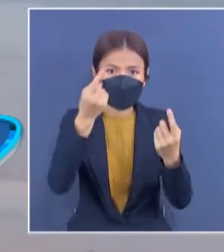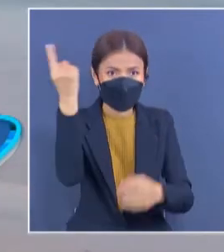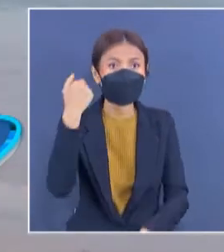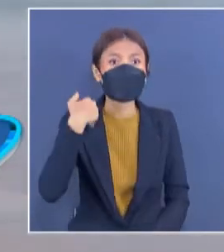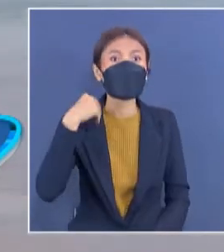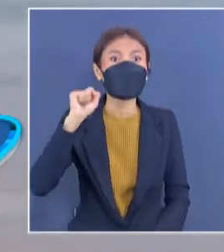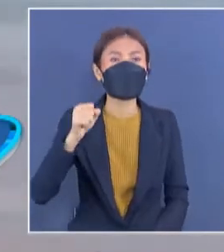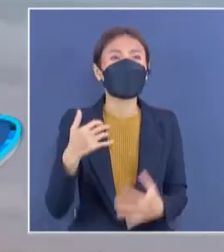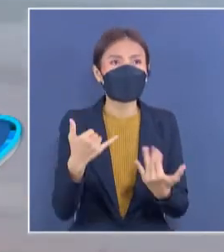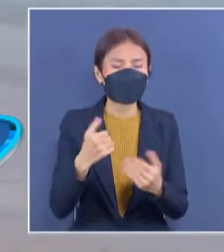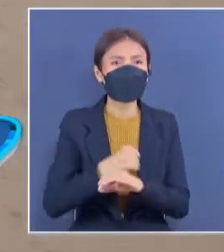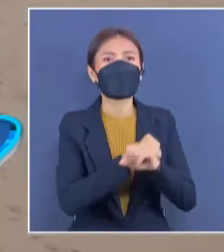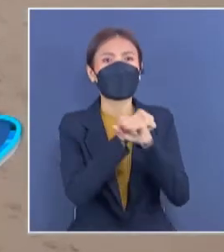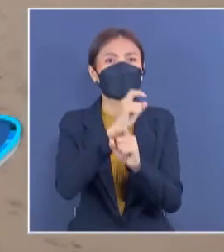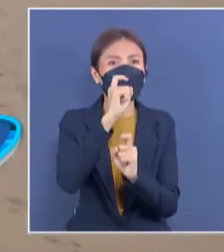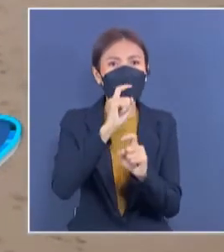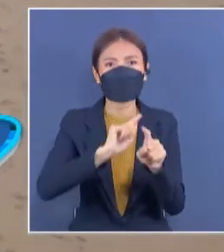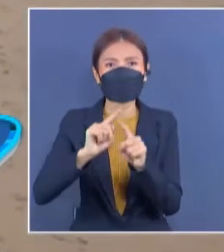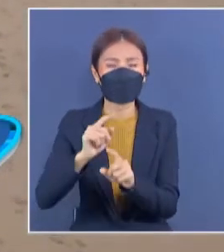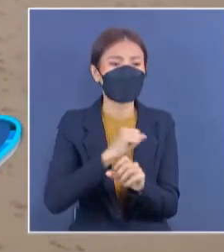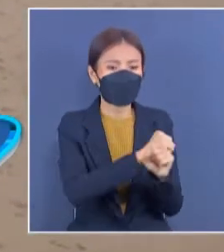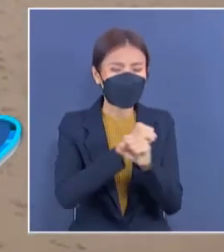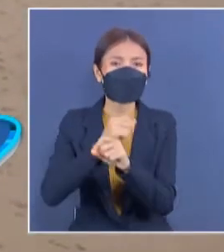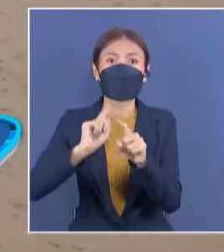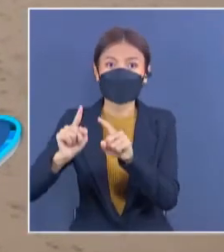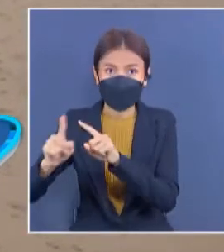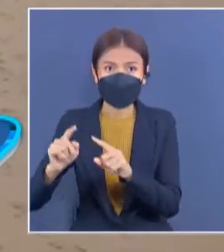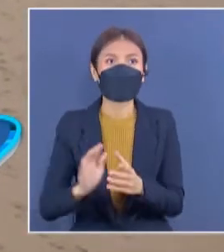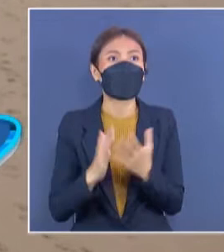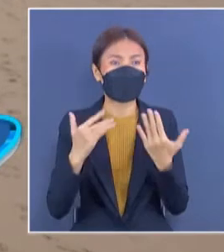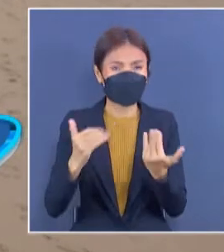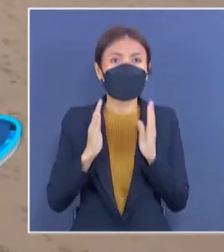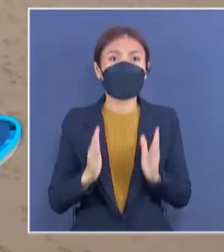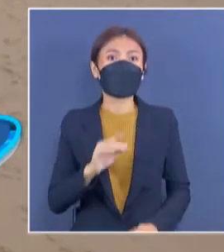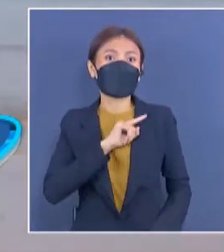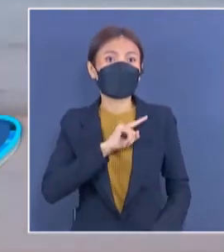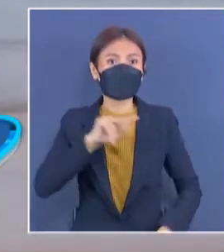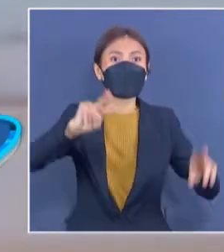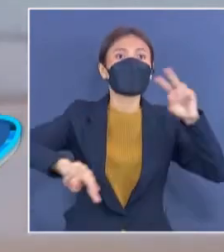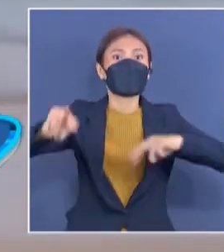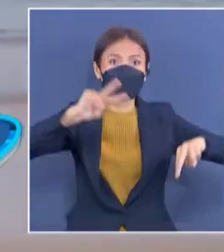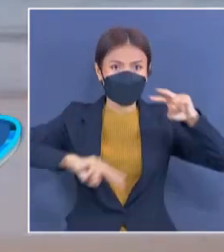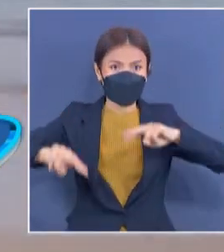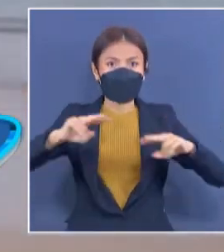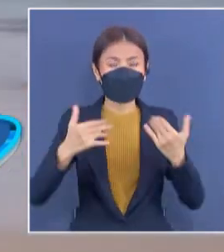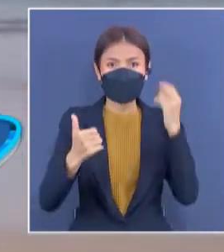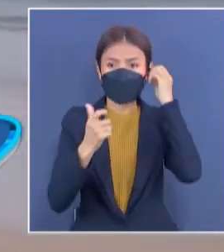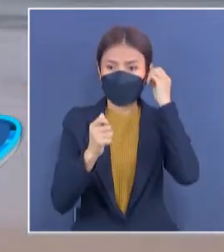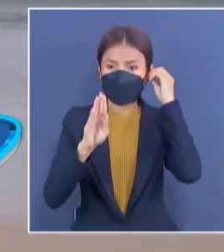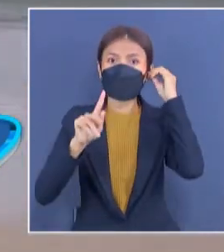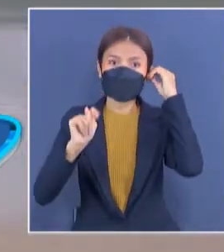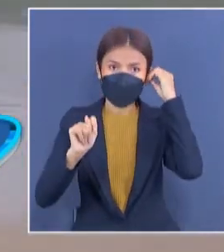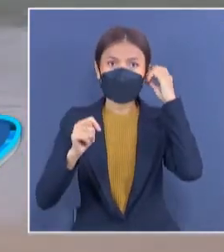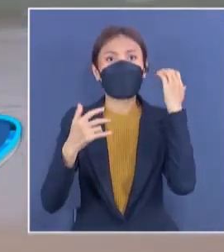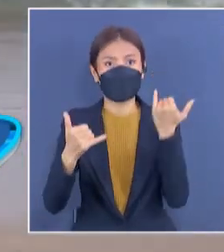ยทางท้องที่เขาก็บอกว่าเพื่อความปลอดภัยของนักท่องเที่ยวแล้วก็เพื่อการป้องกันเหตุที่อาจจะเกิดขึ้นอีกได้ทางอบต.กะมะลาค่ะ